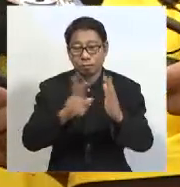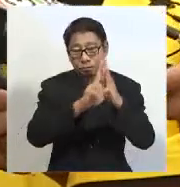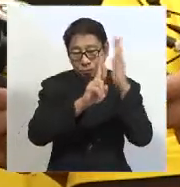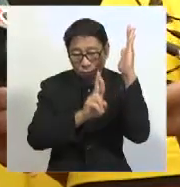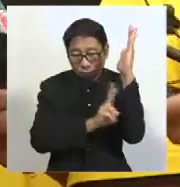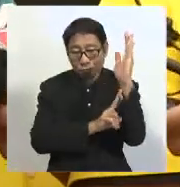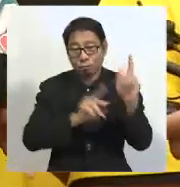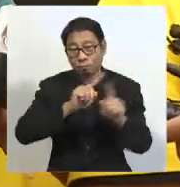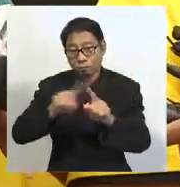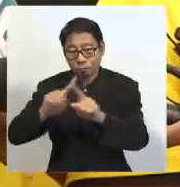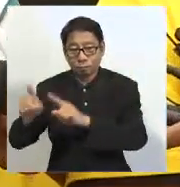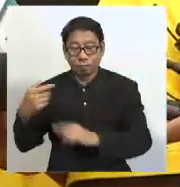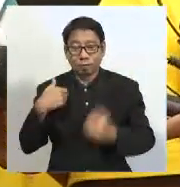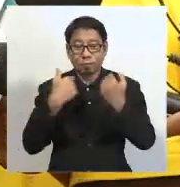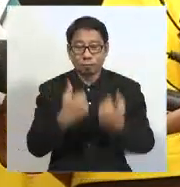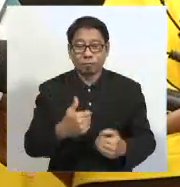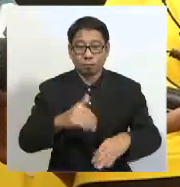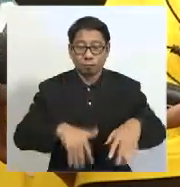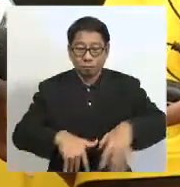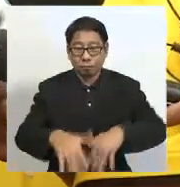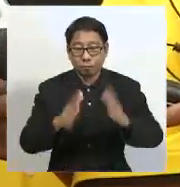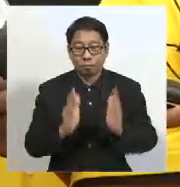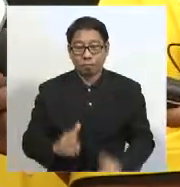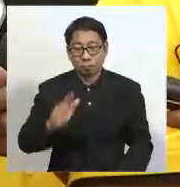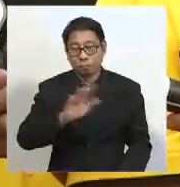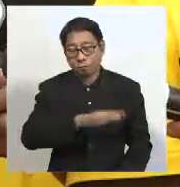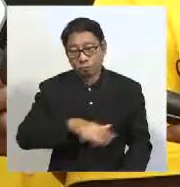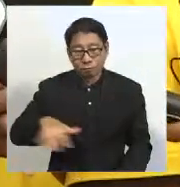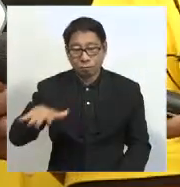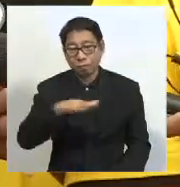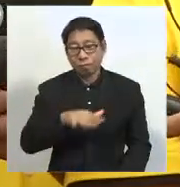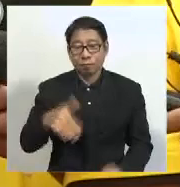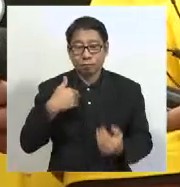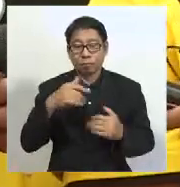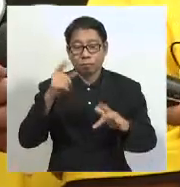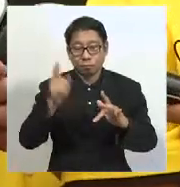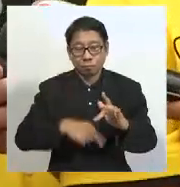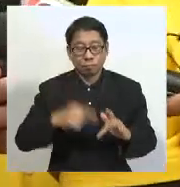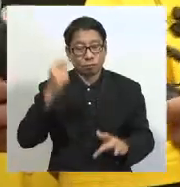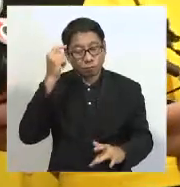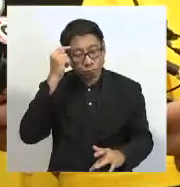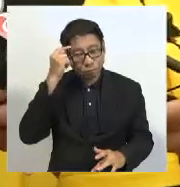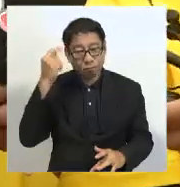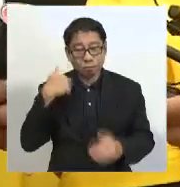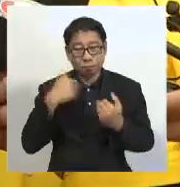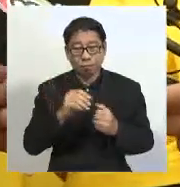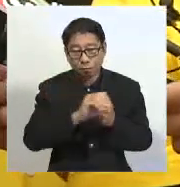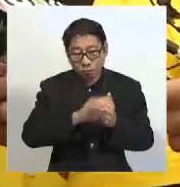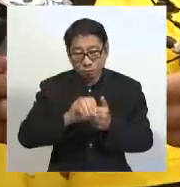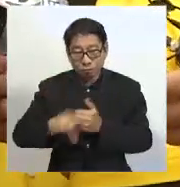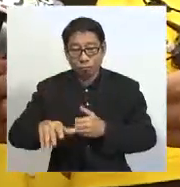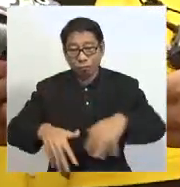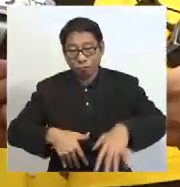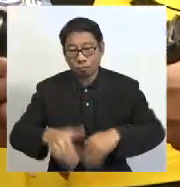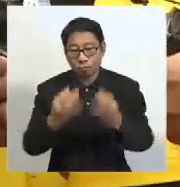ต่ขยะทั่วไปสิ่งต่างๆเหล่านี้พี่น้องประชาชนคนทั่วไปนั้นบางท่านยังขาดความรู้อีกเยอะนะครับดังนั้นการให้ความรู้กับพี่น้องประชาช